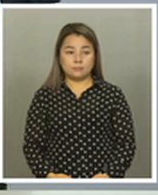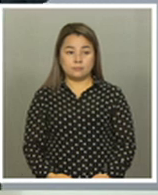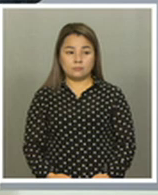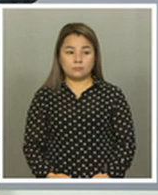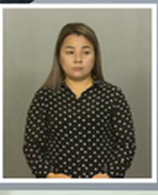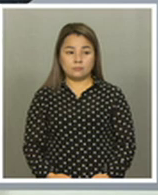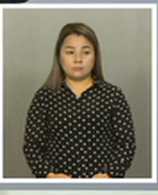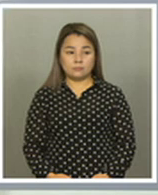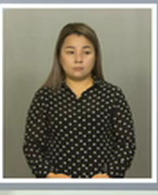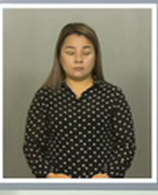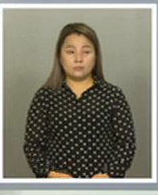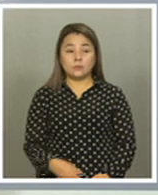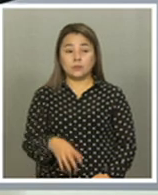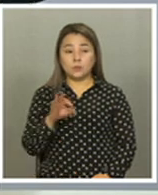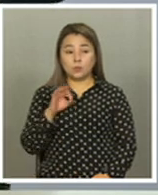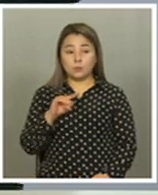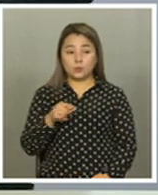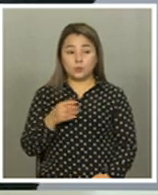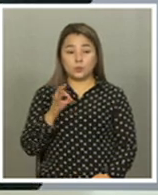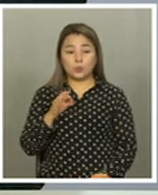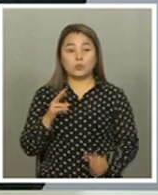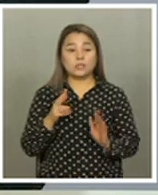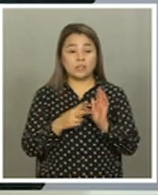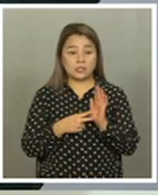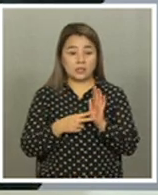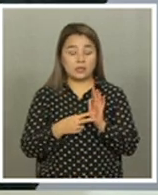0,107 килограммды центнерге айналдырамыз.